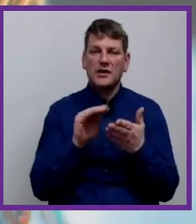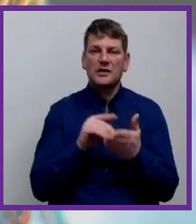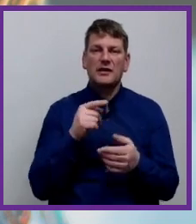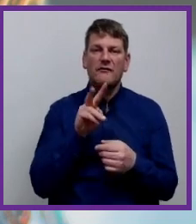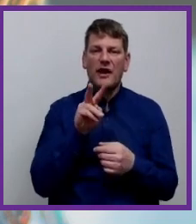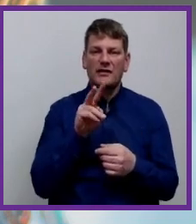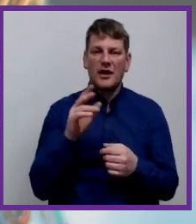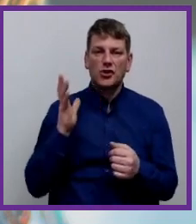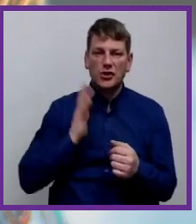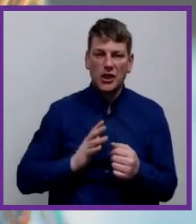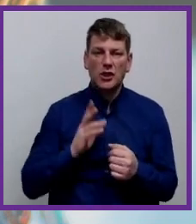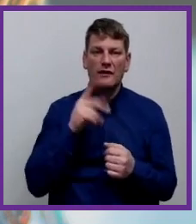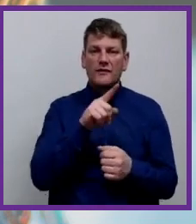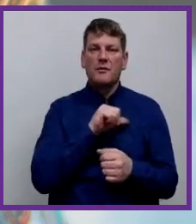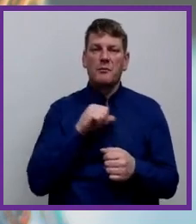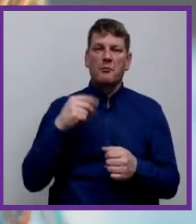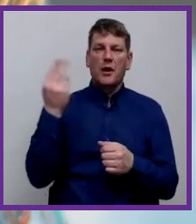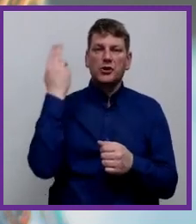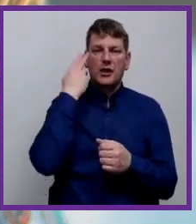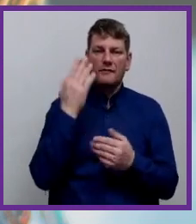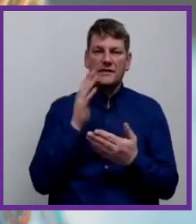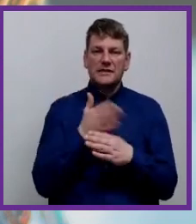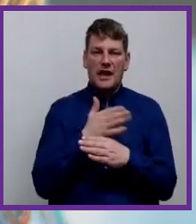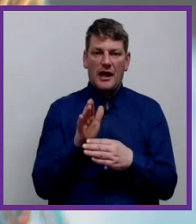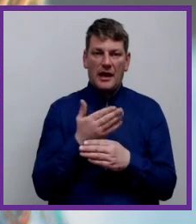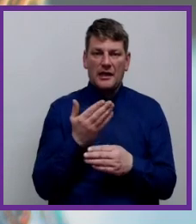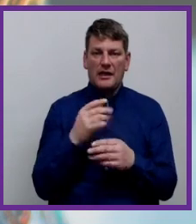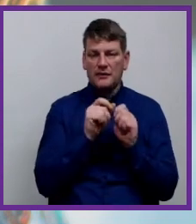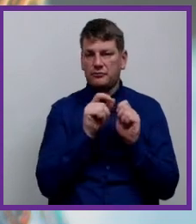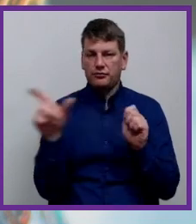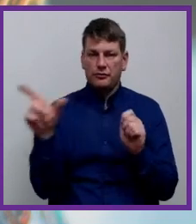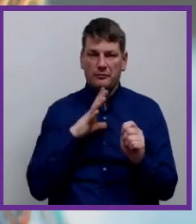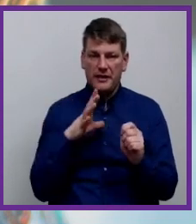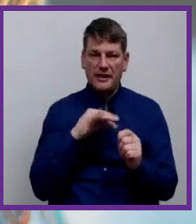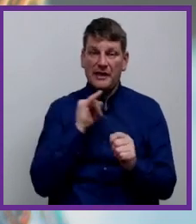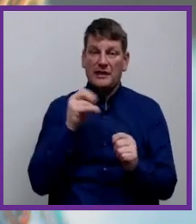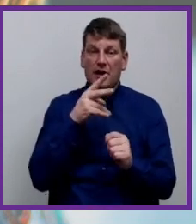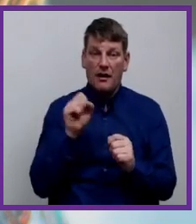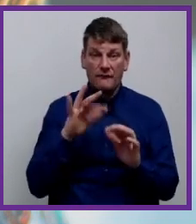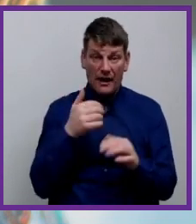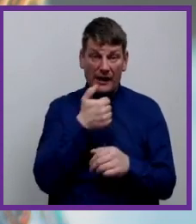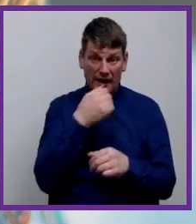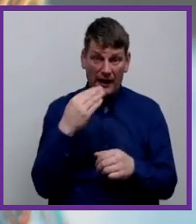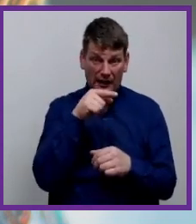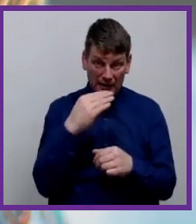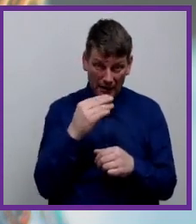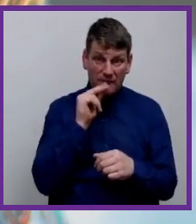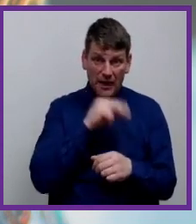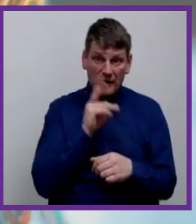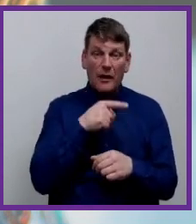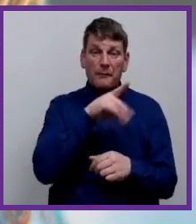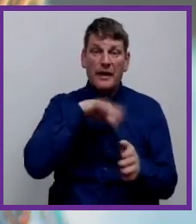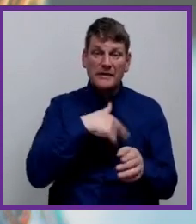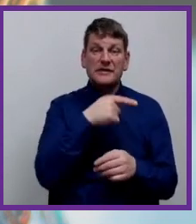bija pašnāvību sērija it kā. Vai Gēte ir vainīgs par to, ka pēc viņa